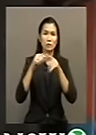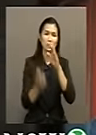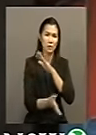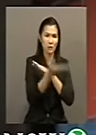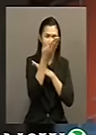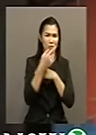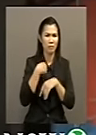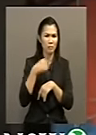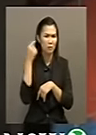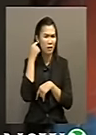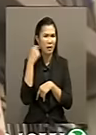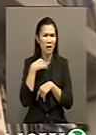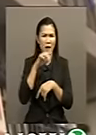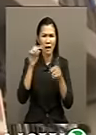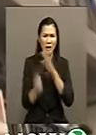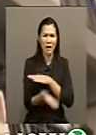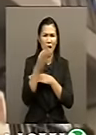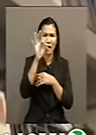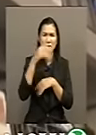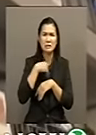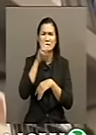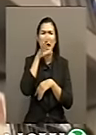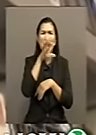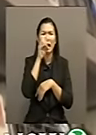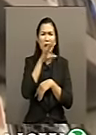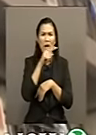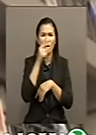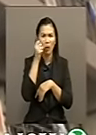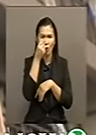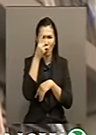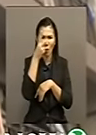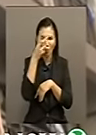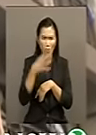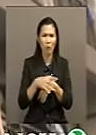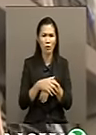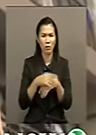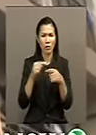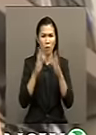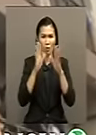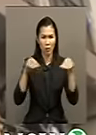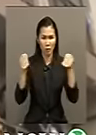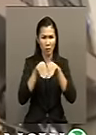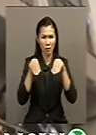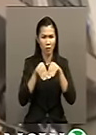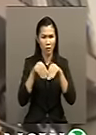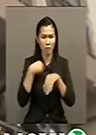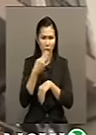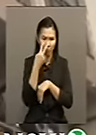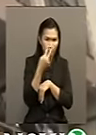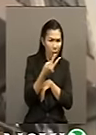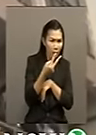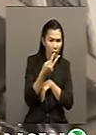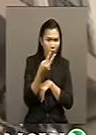ได้ยินเสียงตะโกนขอความช่วยเหลือจากห้องของผู้เสียชีวิตหลายครั้งด้วยกันพอผู้ที่อยู่ใกล้ๆไปสังเกต